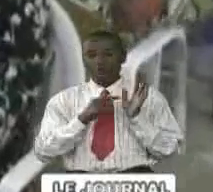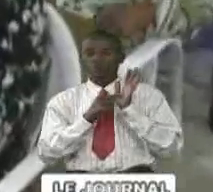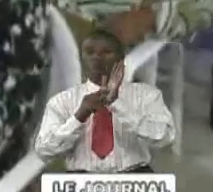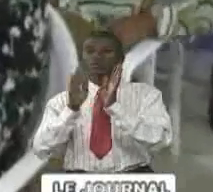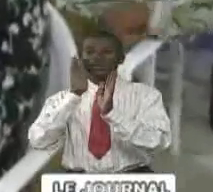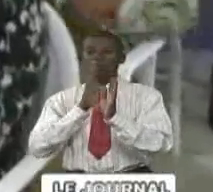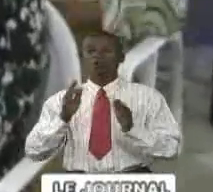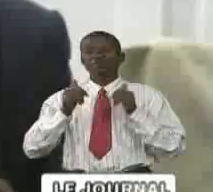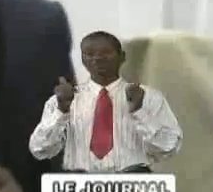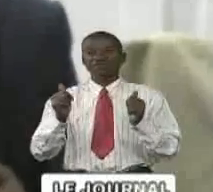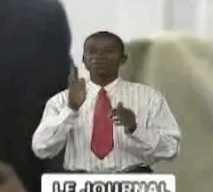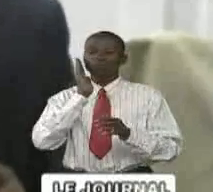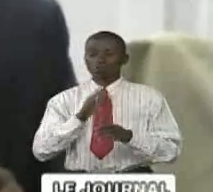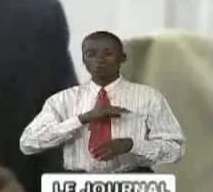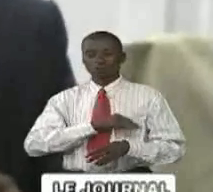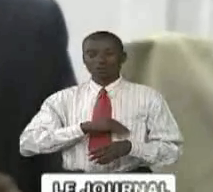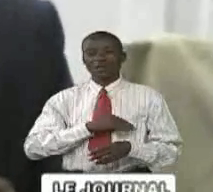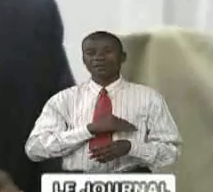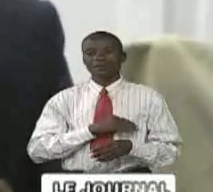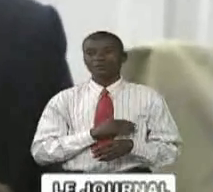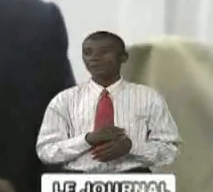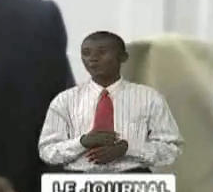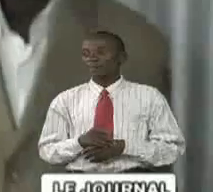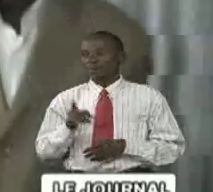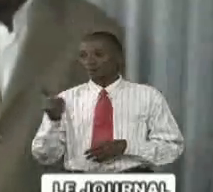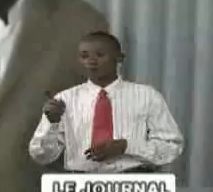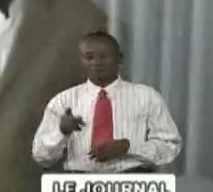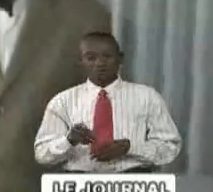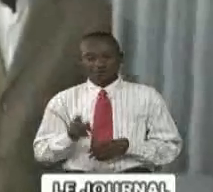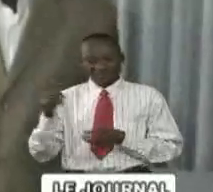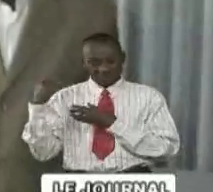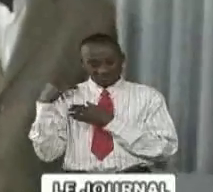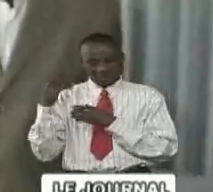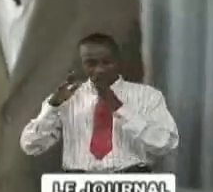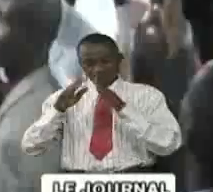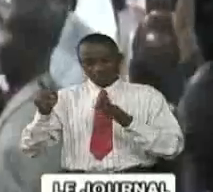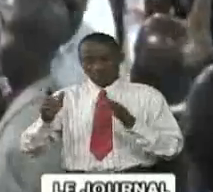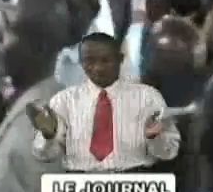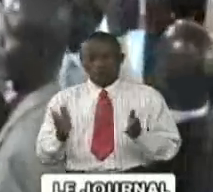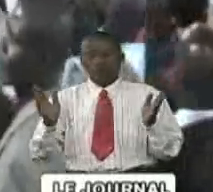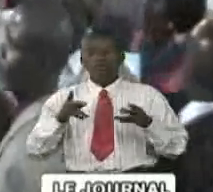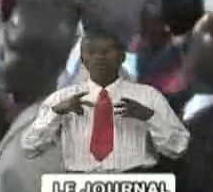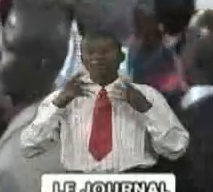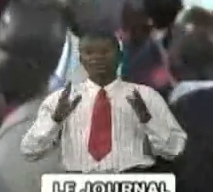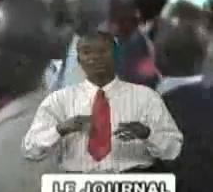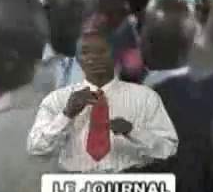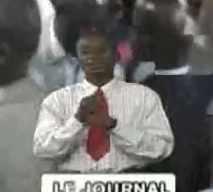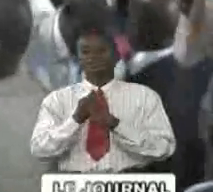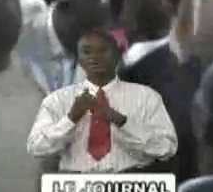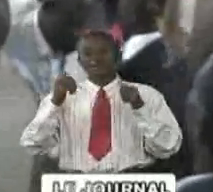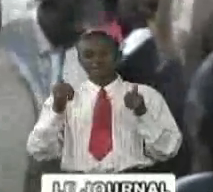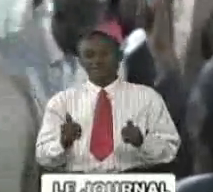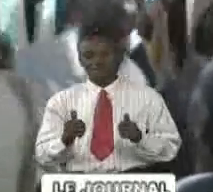sociale. Pour terminer, il a encouragé ces hommes de Dieu et les a invités à faire mieux afin de nourrir le peuple de